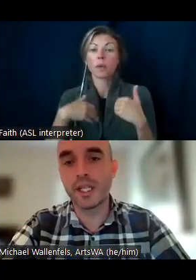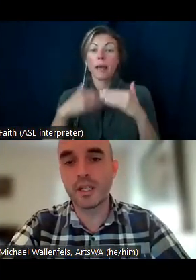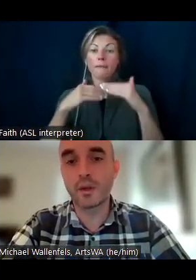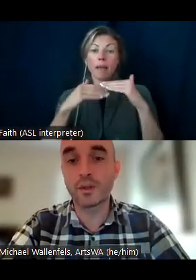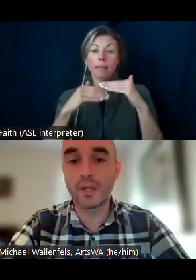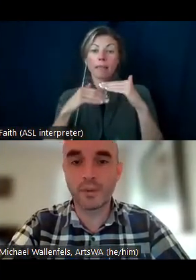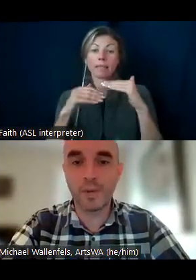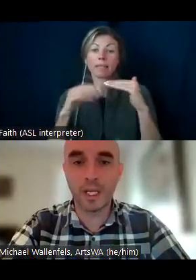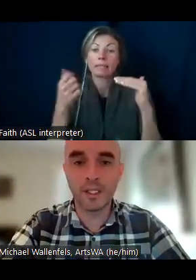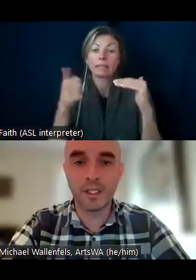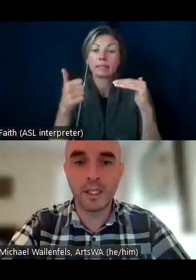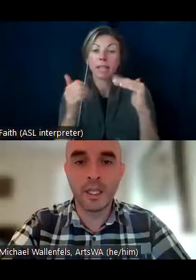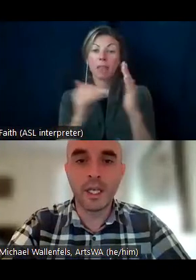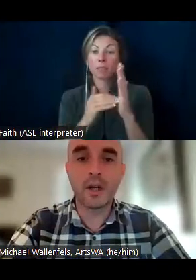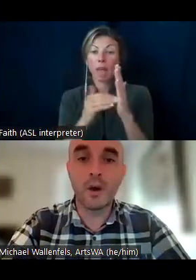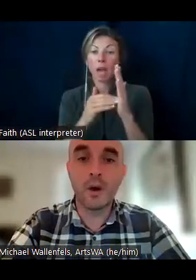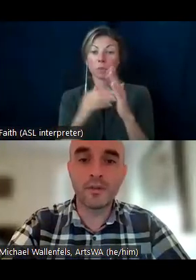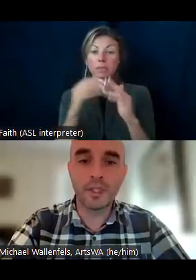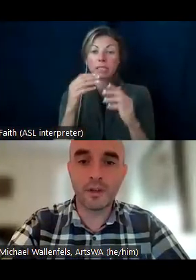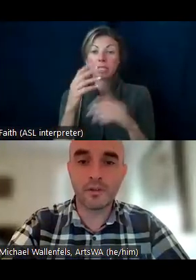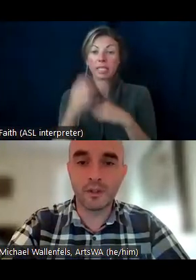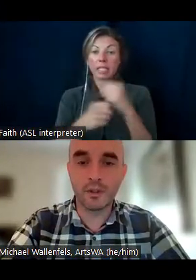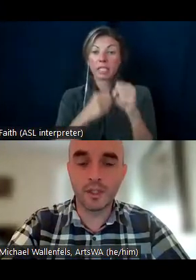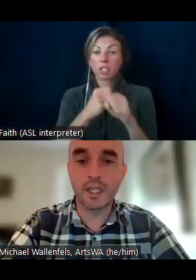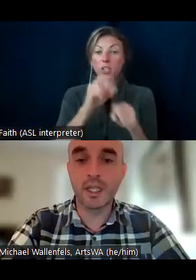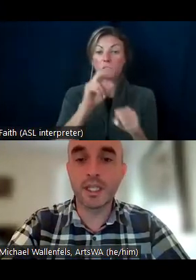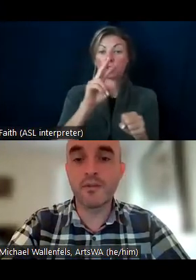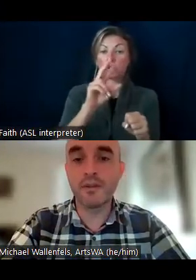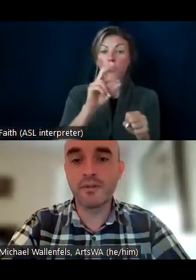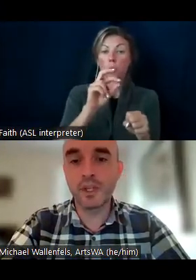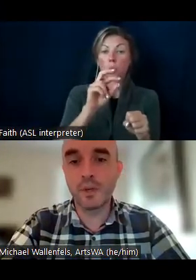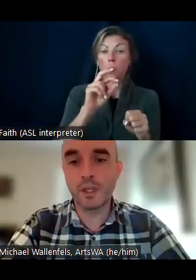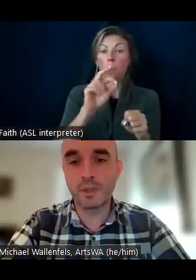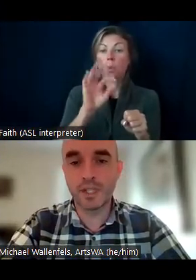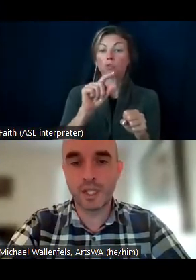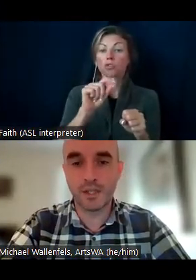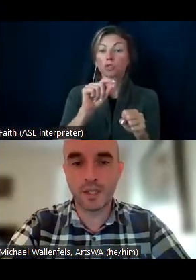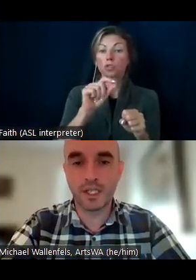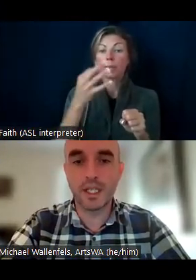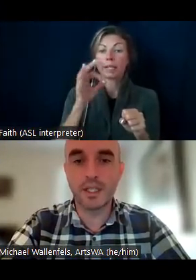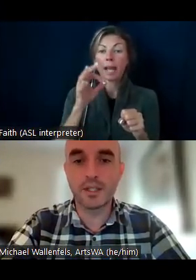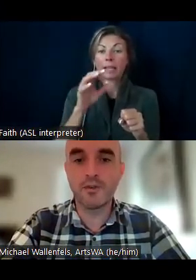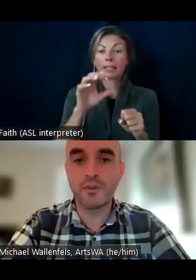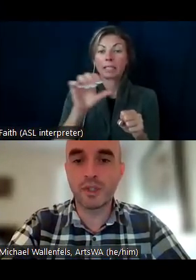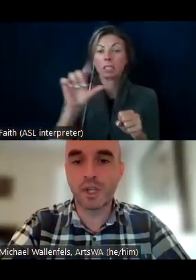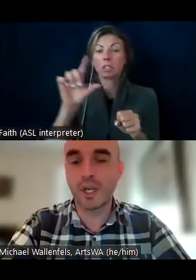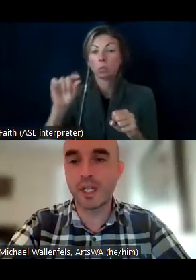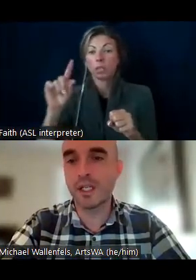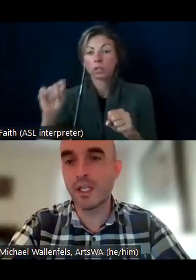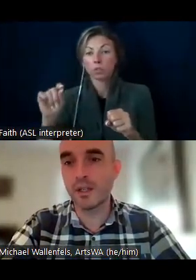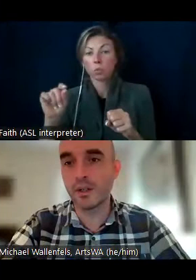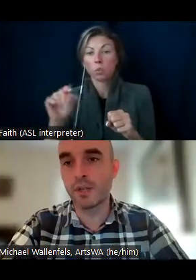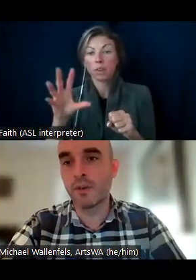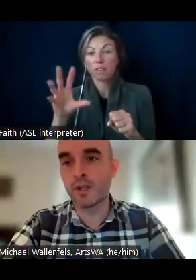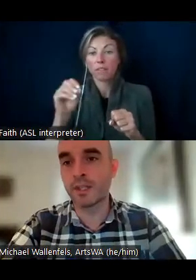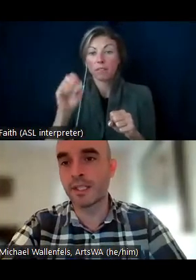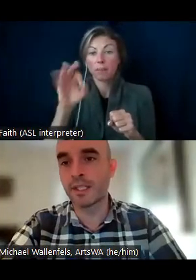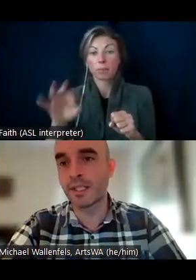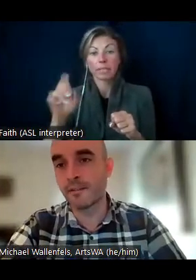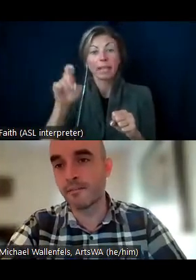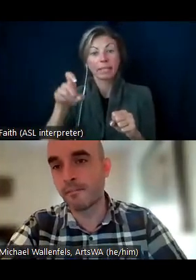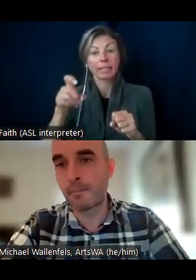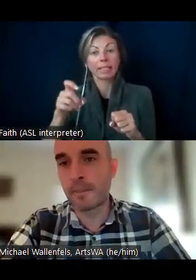최소 매출은 2019년 또는 2020년에 만 불은 최소 수익이 있어야 해요. 그 다음에 수익의